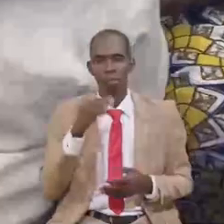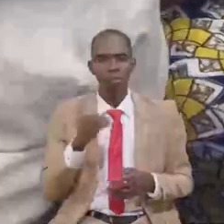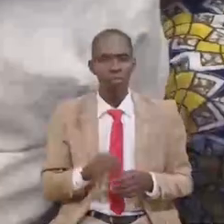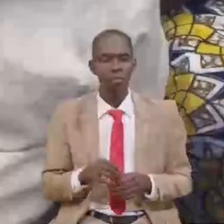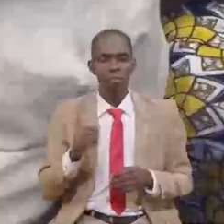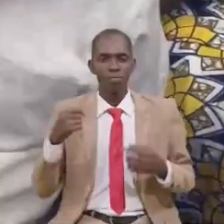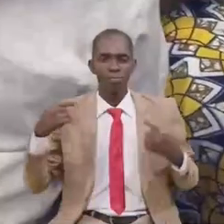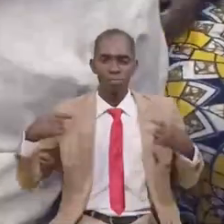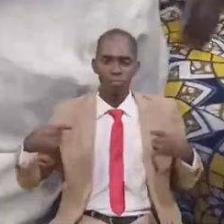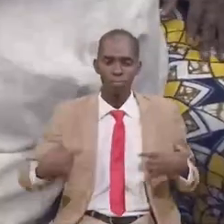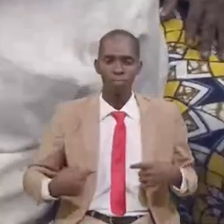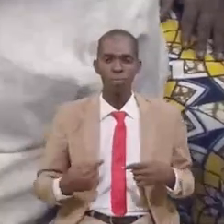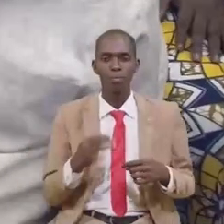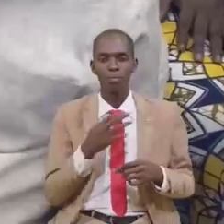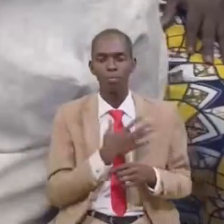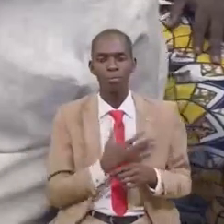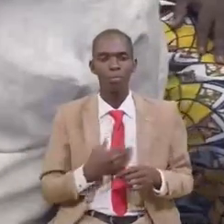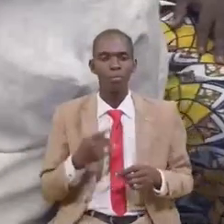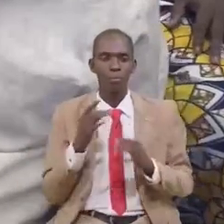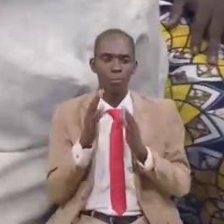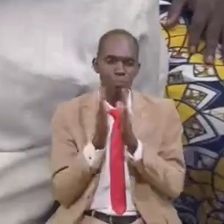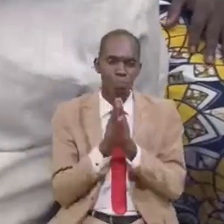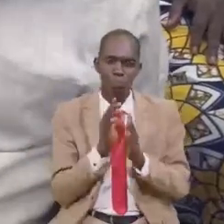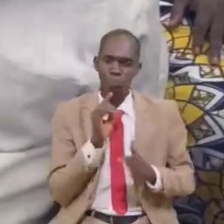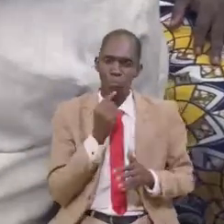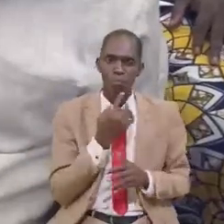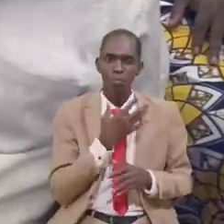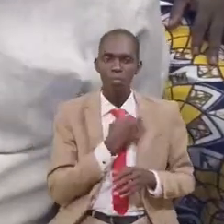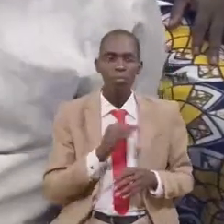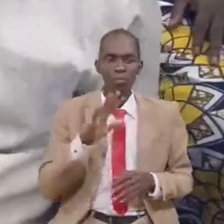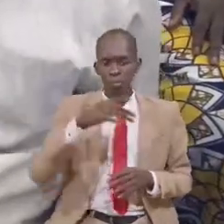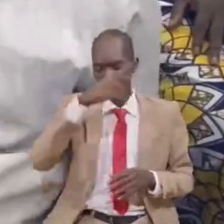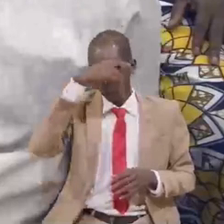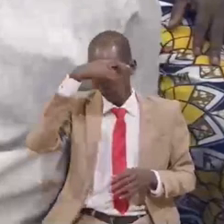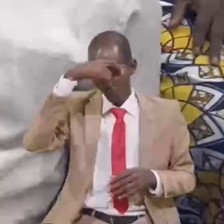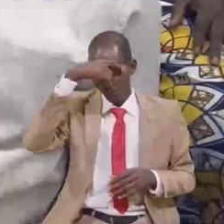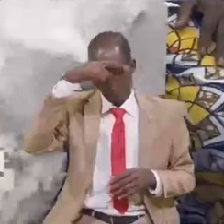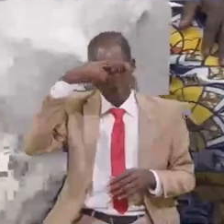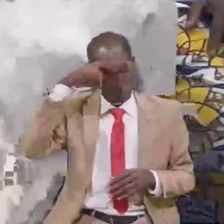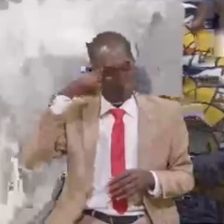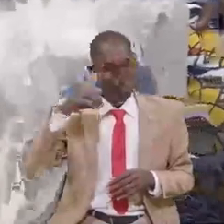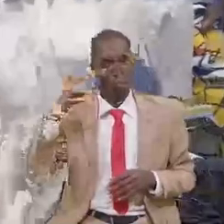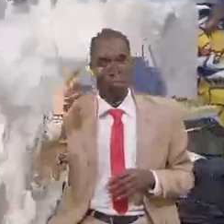Puis il s'éloigna d'eux à la distance d'environ un